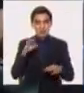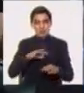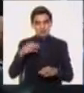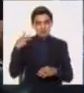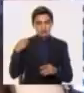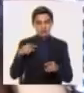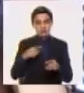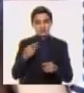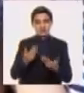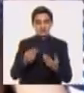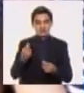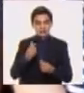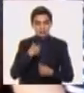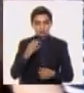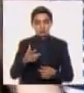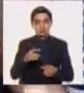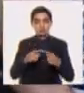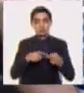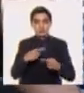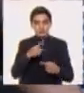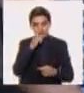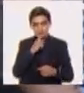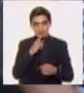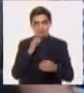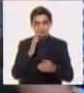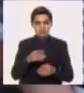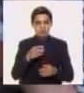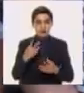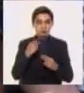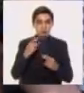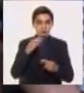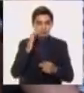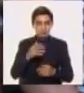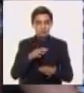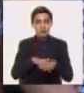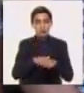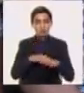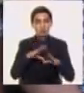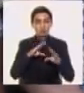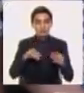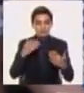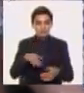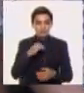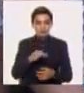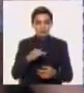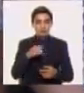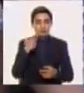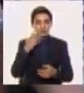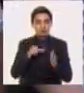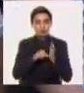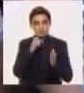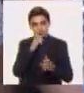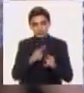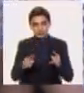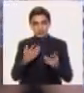айларға ауыстырылады деді. Қазір мысалы халық басылғанша осындай уәделерін айтады. Ол халық басылған екеннен барып, ол жаңағы өзінің 6 айда